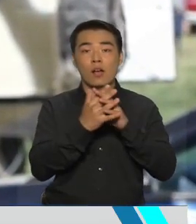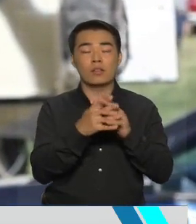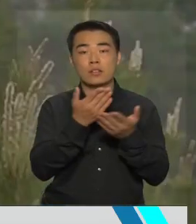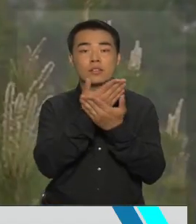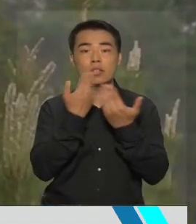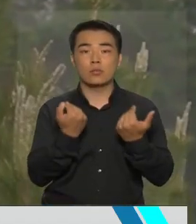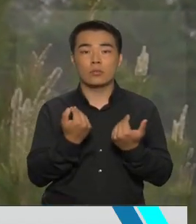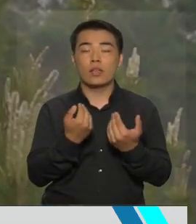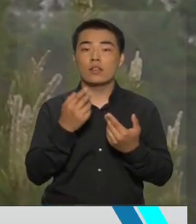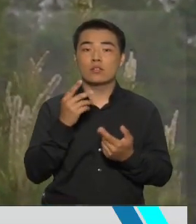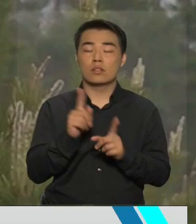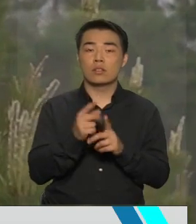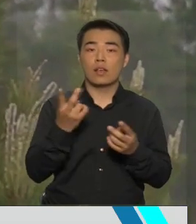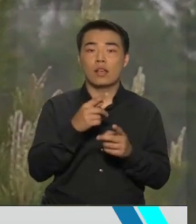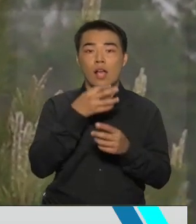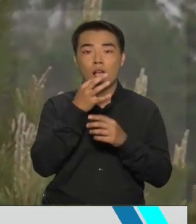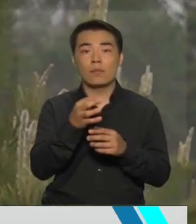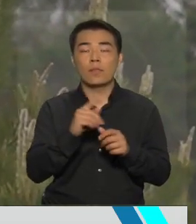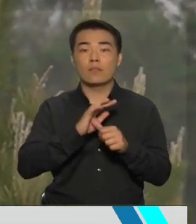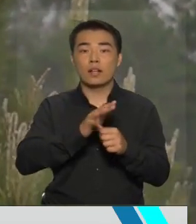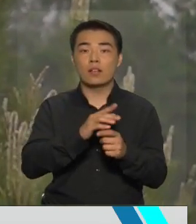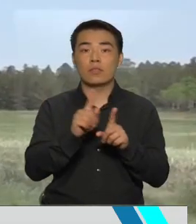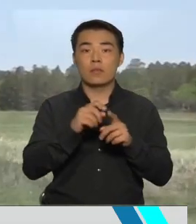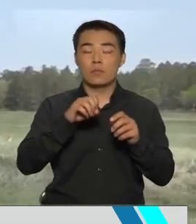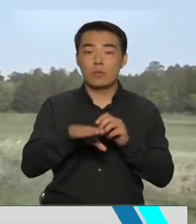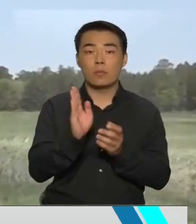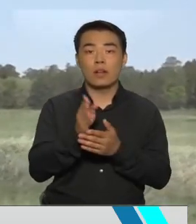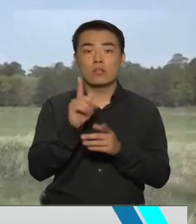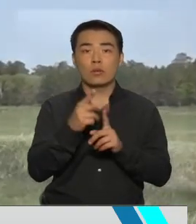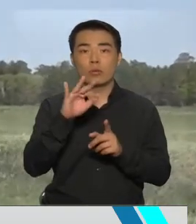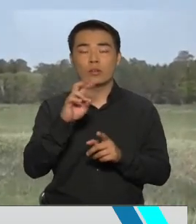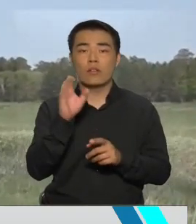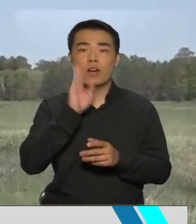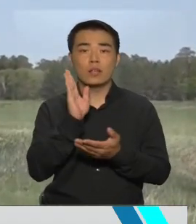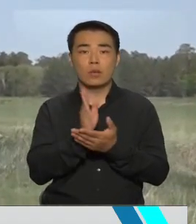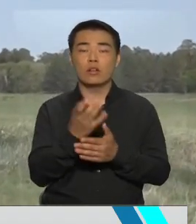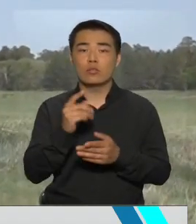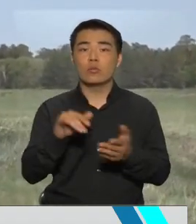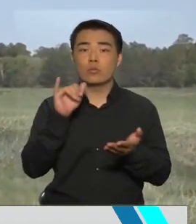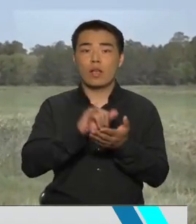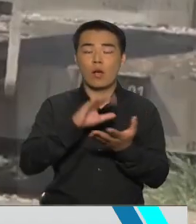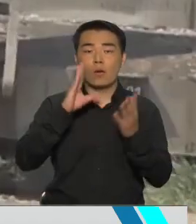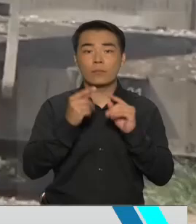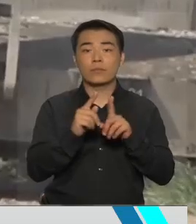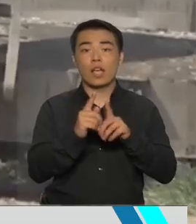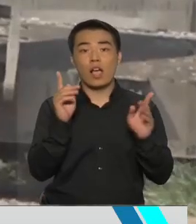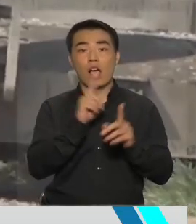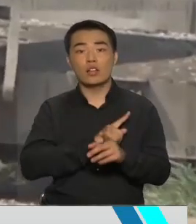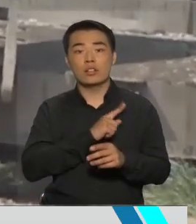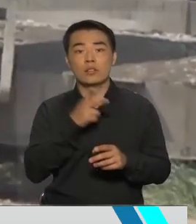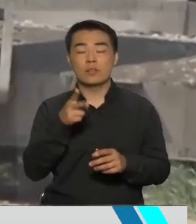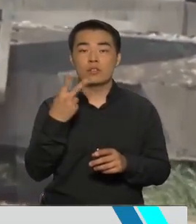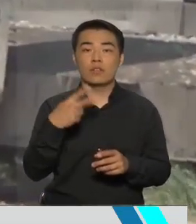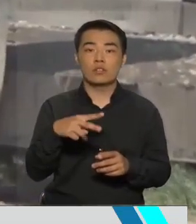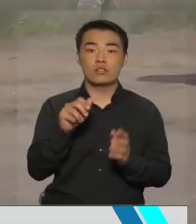нет. Стоит отметить, вертолеты сбрасывают на очаги возгорания тонны воды. Между тем, по информации синоптиков,